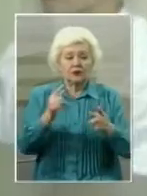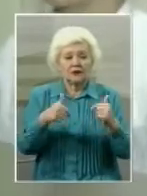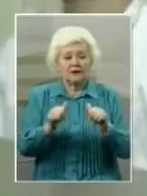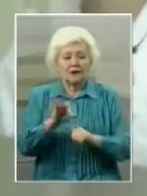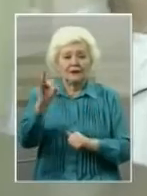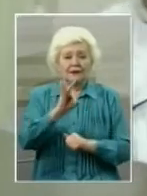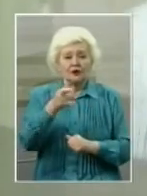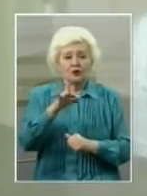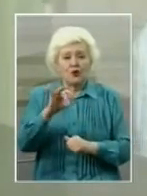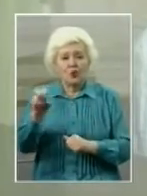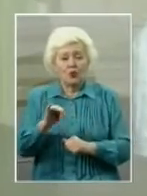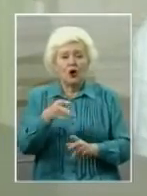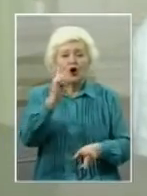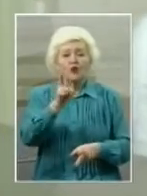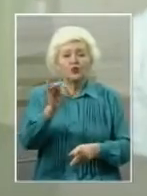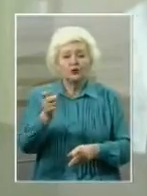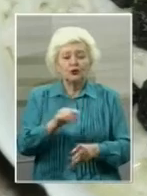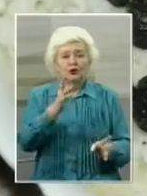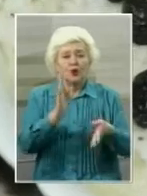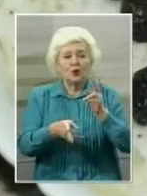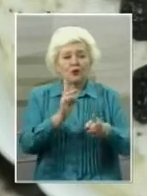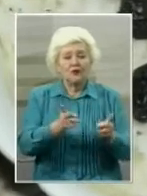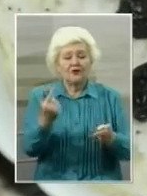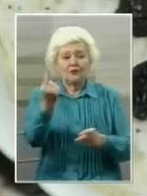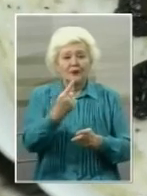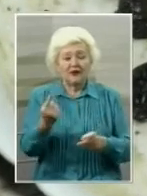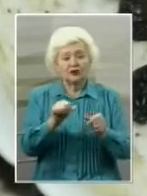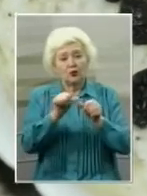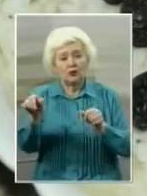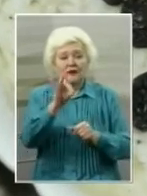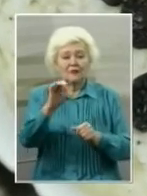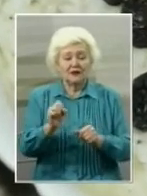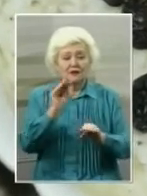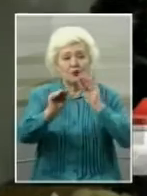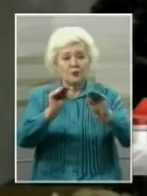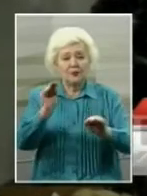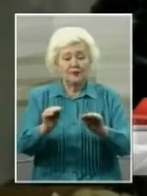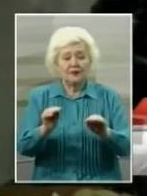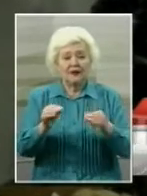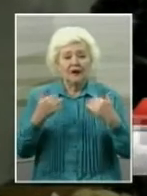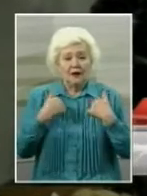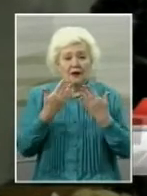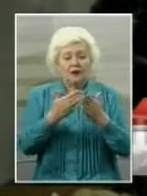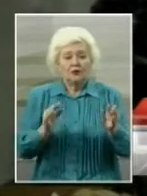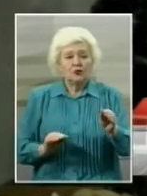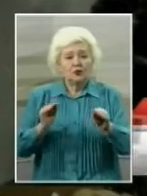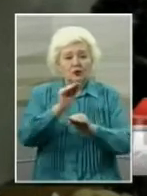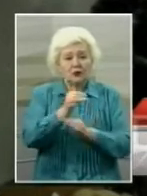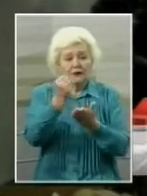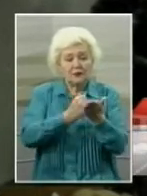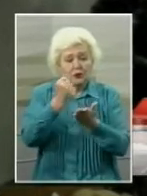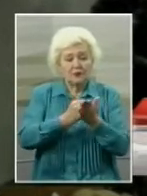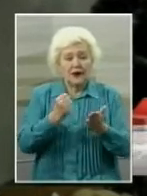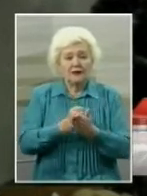Рогов каже, що котю готував перше, окрім рису, поклав туди інші продукти. Додавали мак,